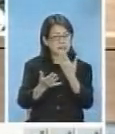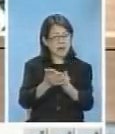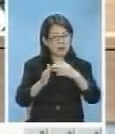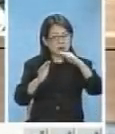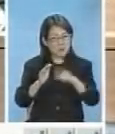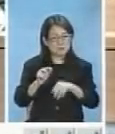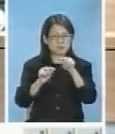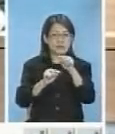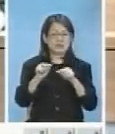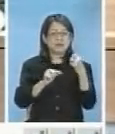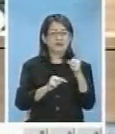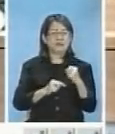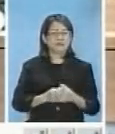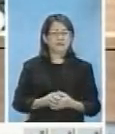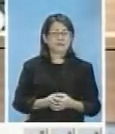ง